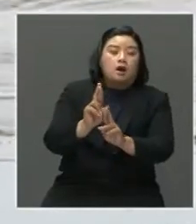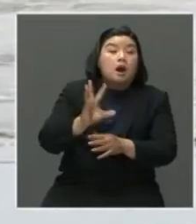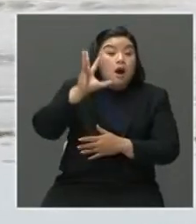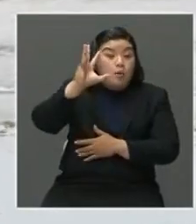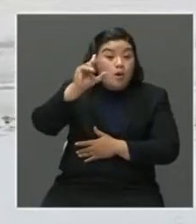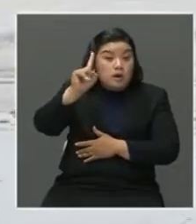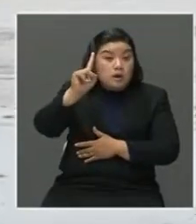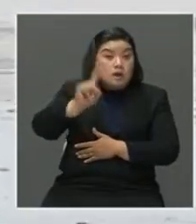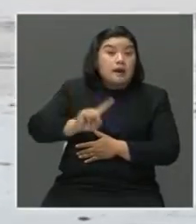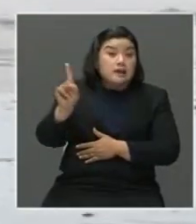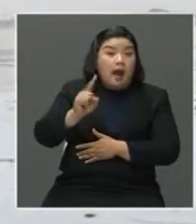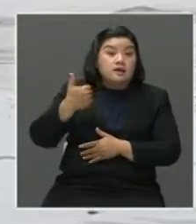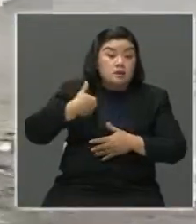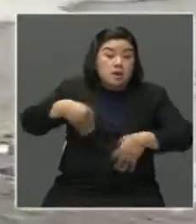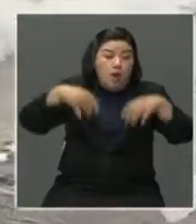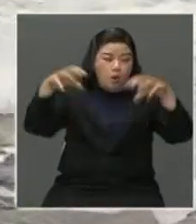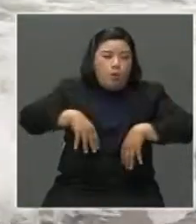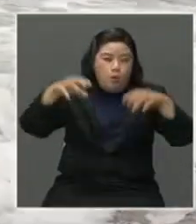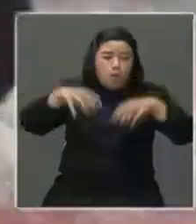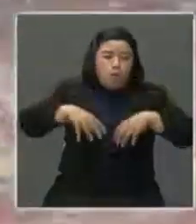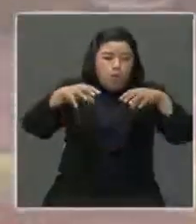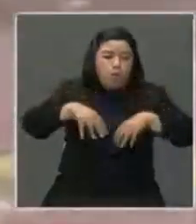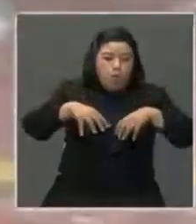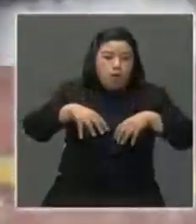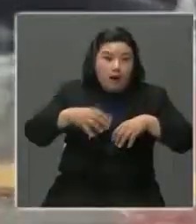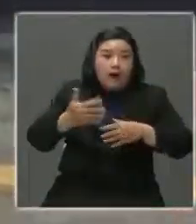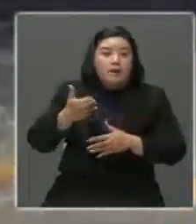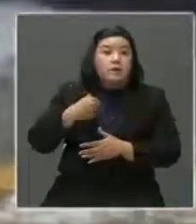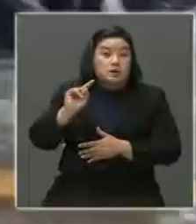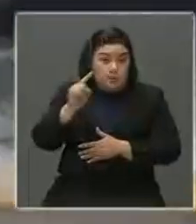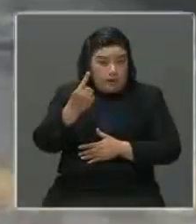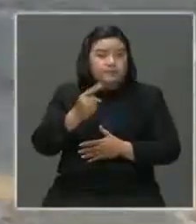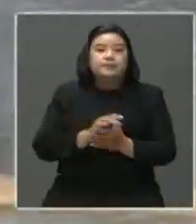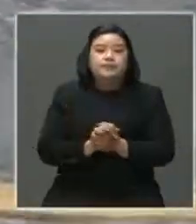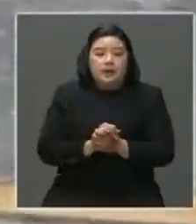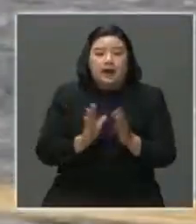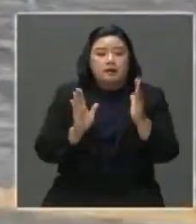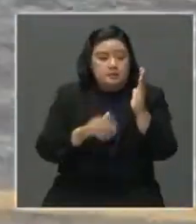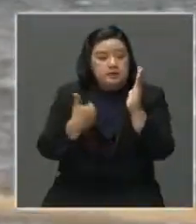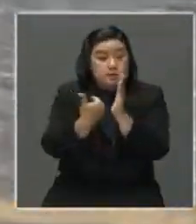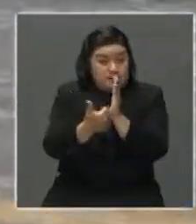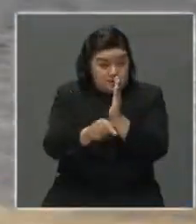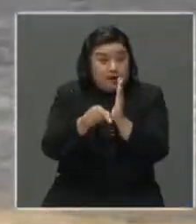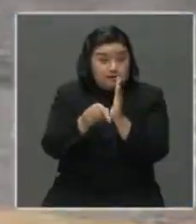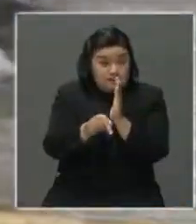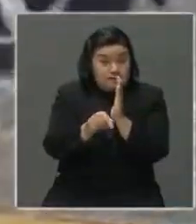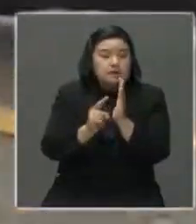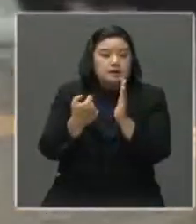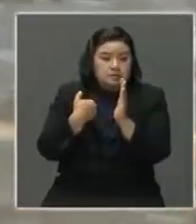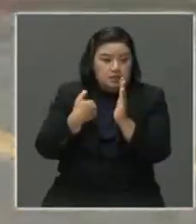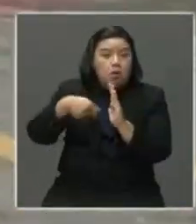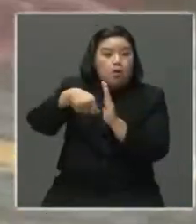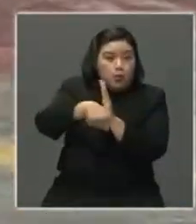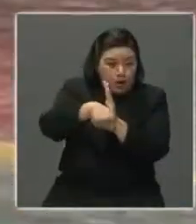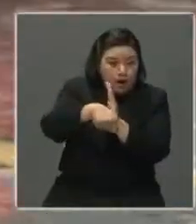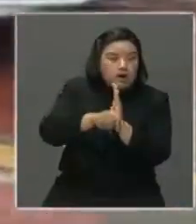ที่ที่จะมีฝนตกหนักถึงตักมากหนักมากไล่เรียงกันค่ะเริ่มจากที่ภาคตะวันออกเฉียงเหนือนะคะที่จังหวัดนครราชสีม